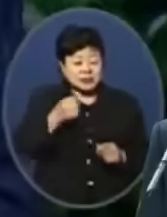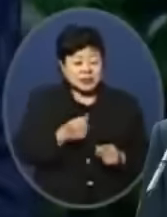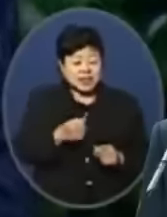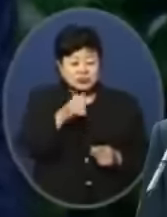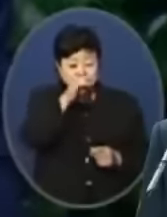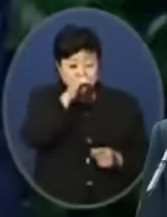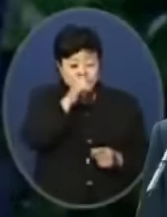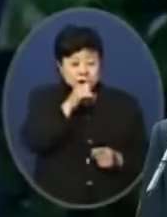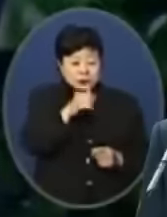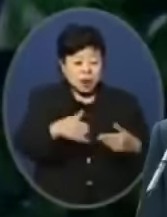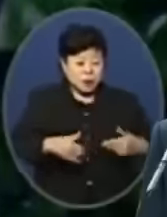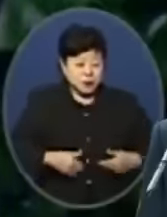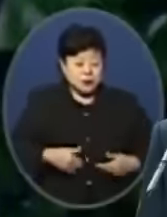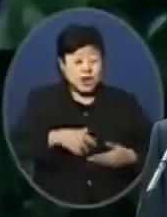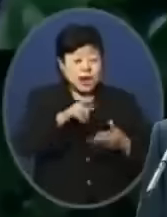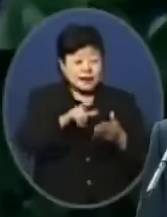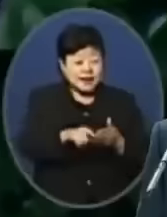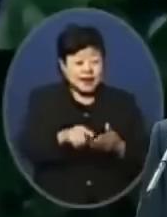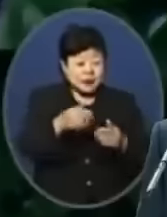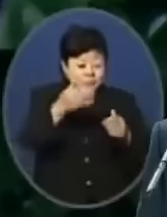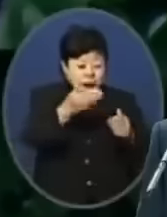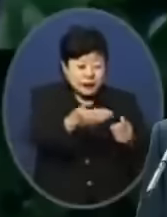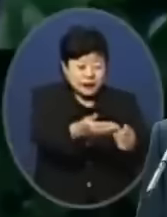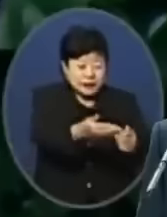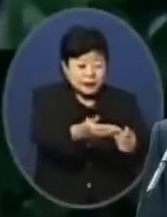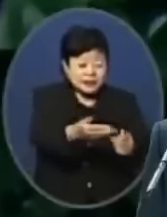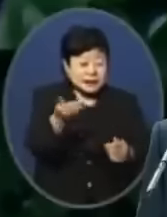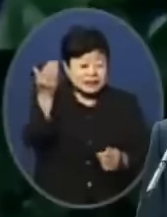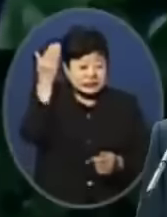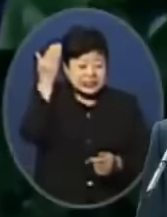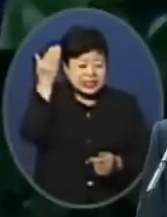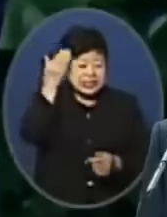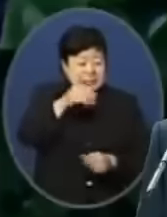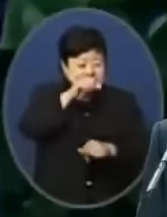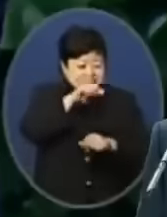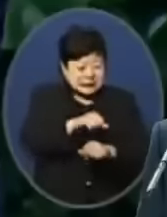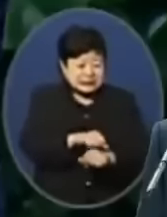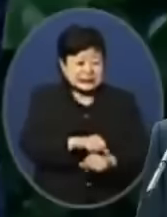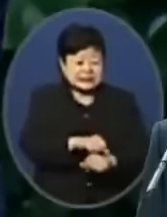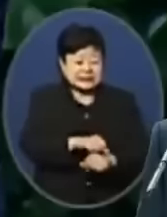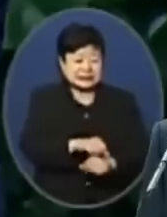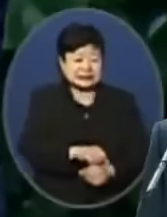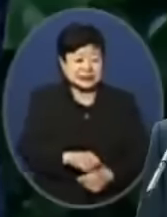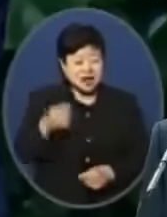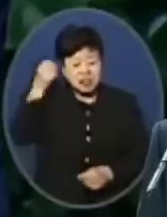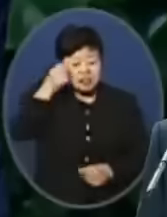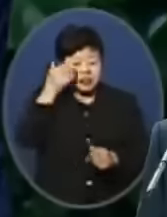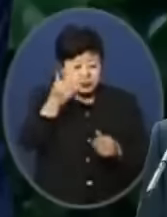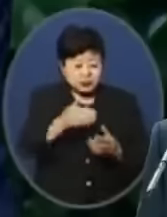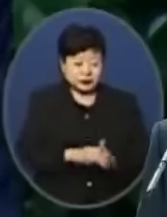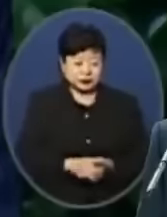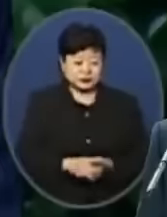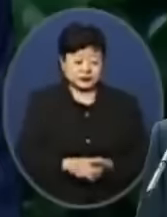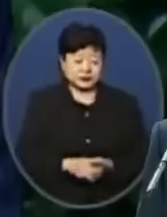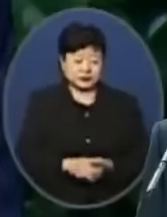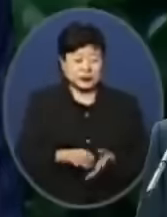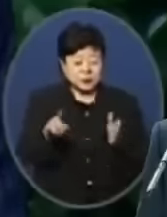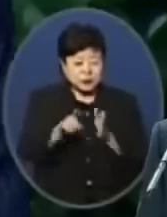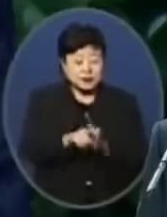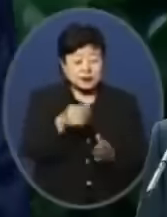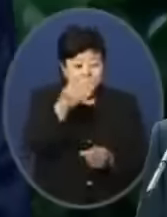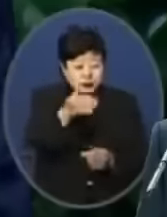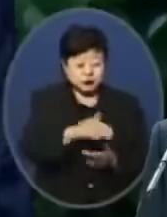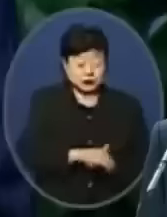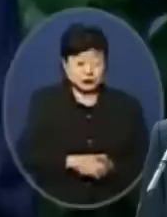가지고 있으면서 필요할 때 여러분에게 지혜를 주시고 지식을 주시고 믿음을